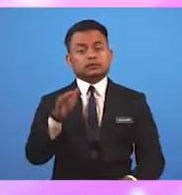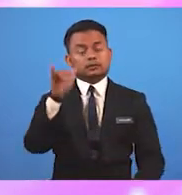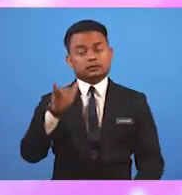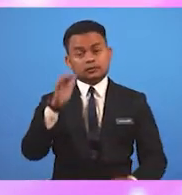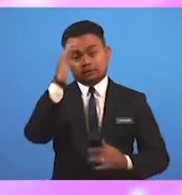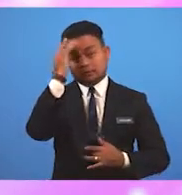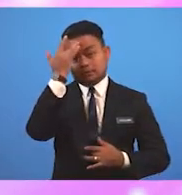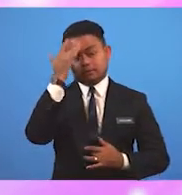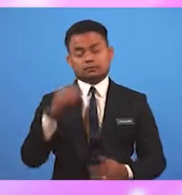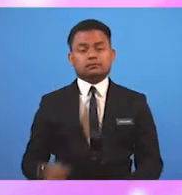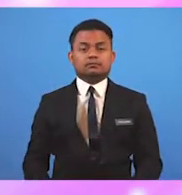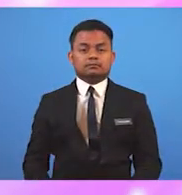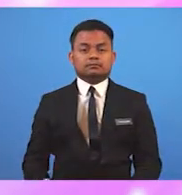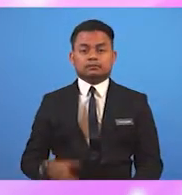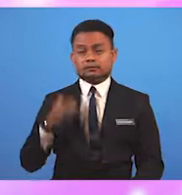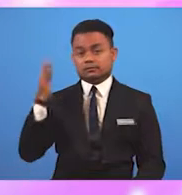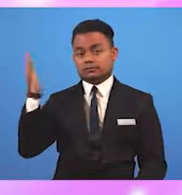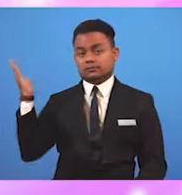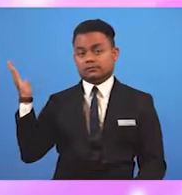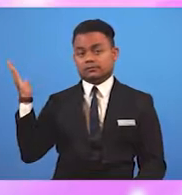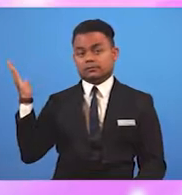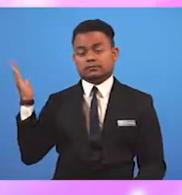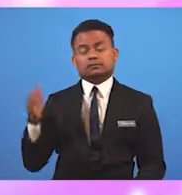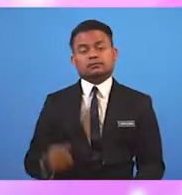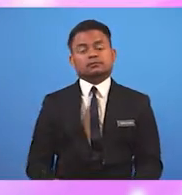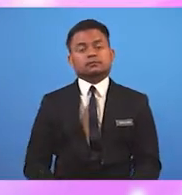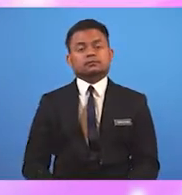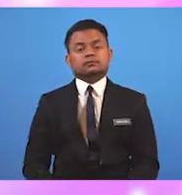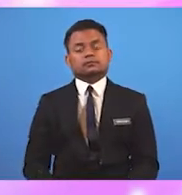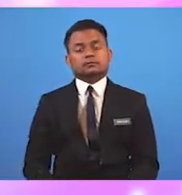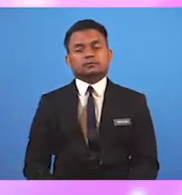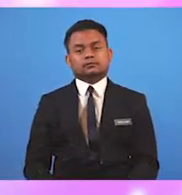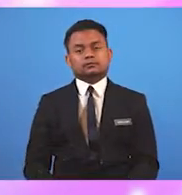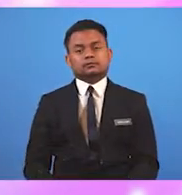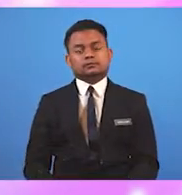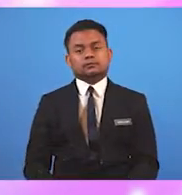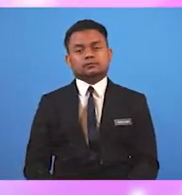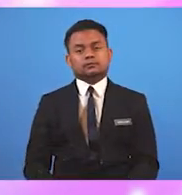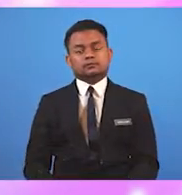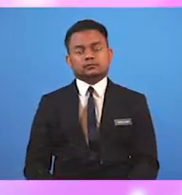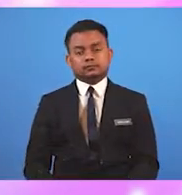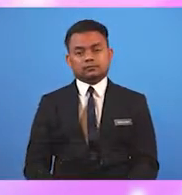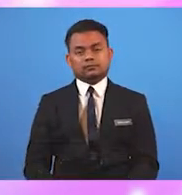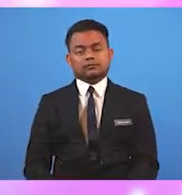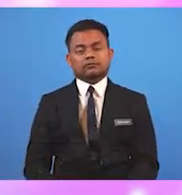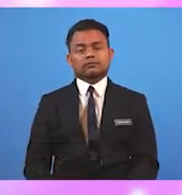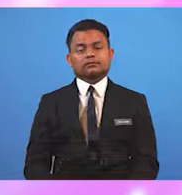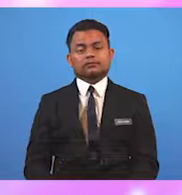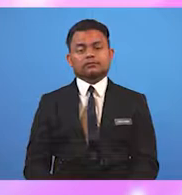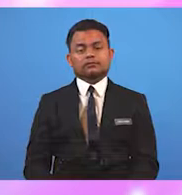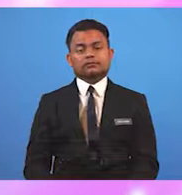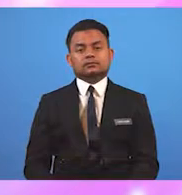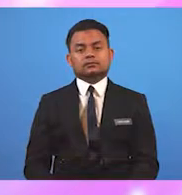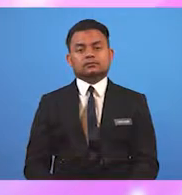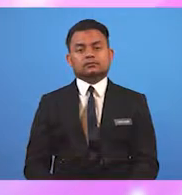yang dimasukkan oleh murid. Soalan 2. Hitungkan nilai bagi